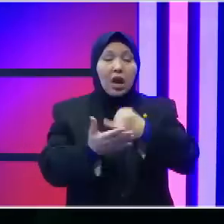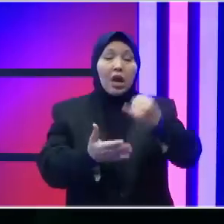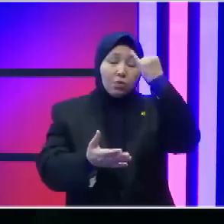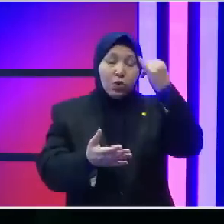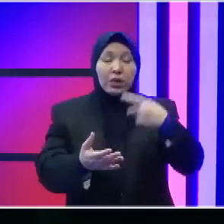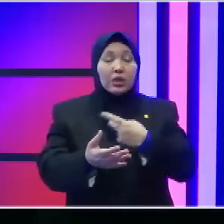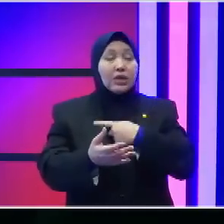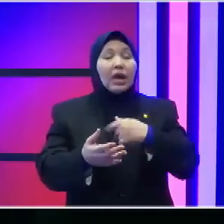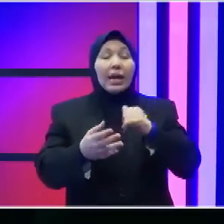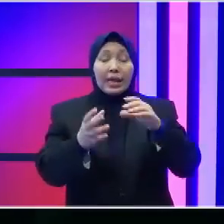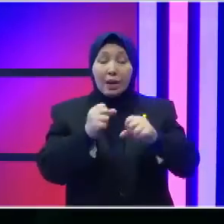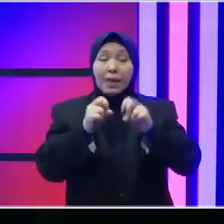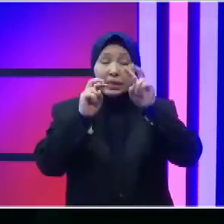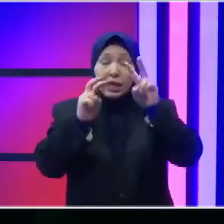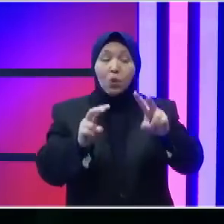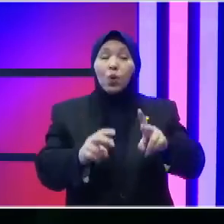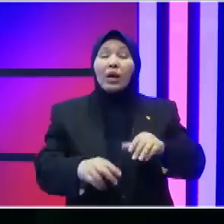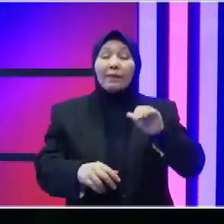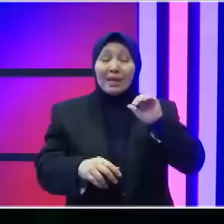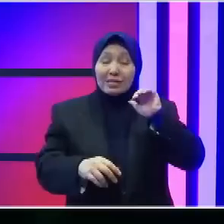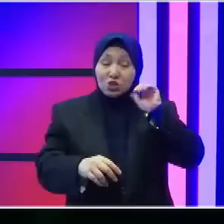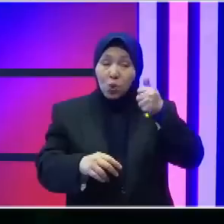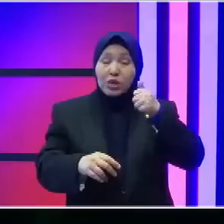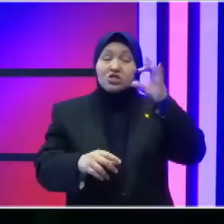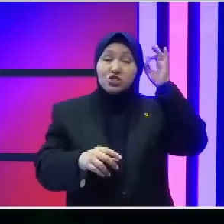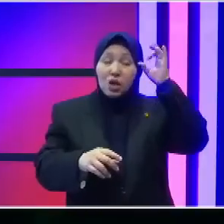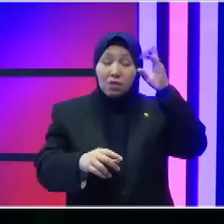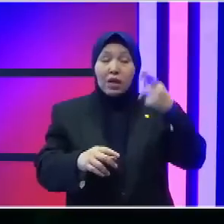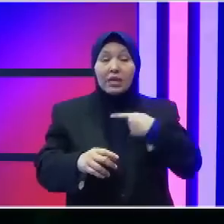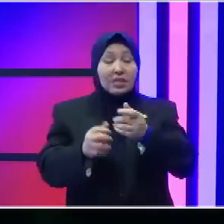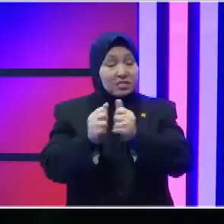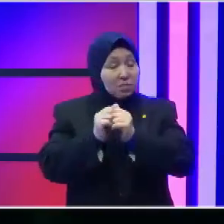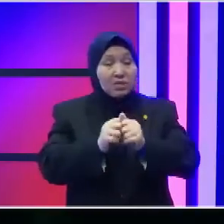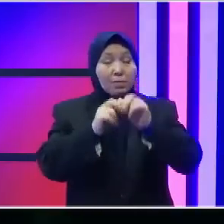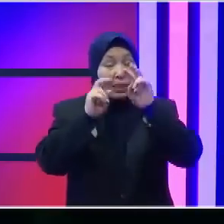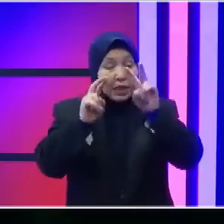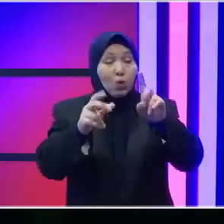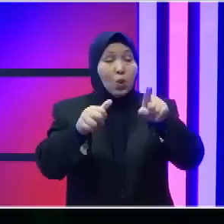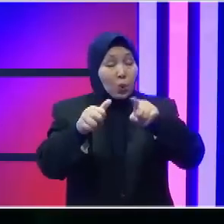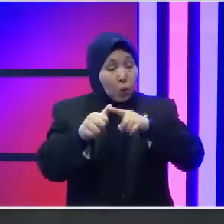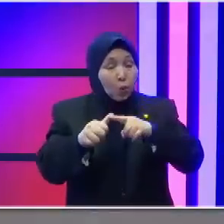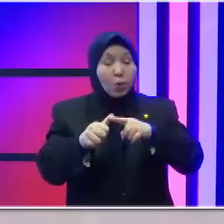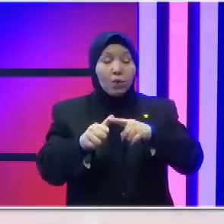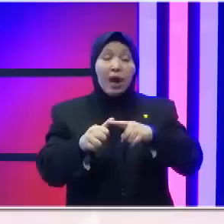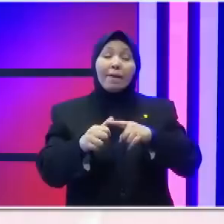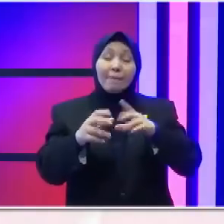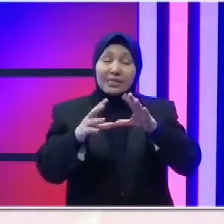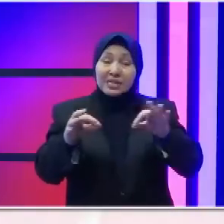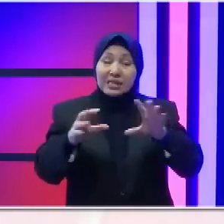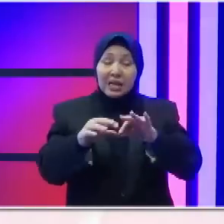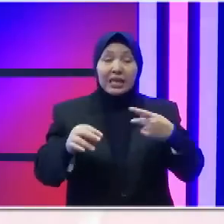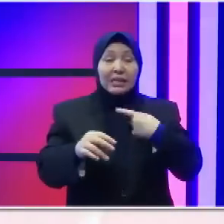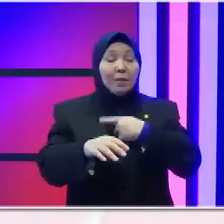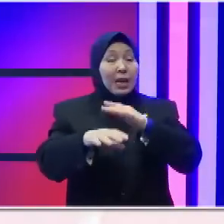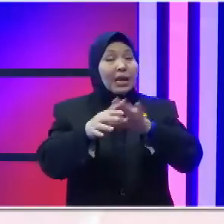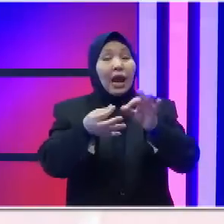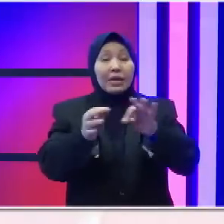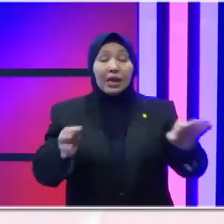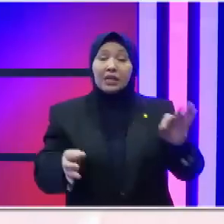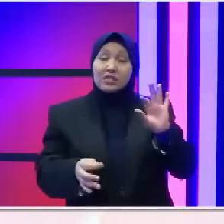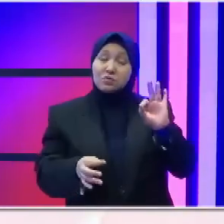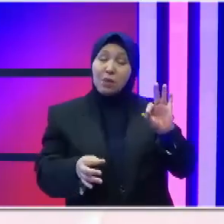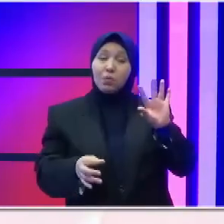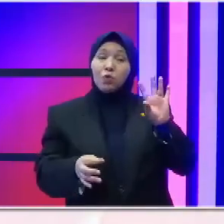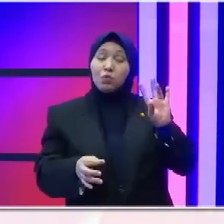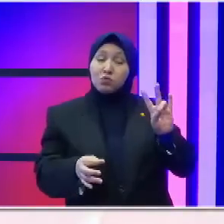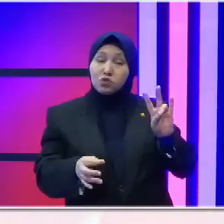lihat pada hari esok insya-Allah. Kita sama-sama lihat dahulu resolusi kita pada hari ini, iaitu pada ayat yang